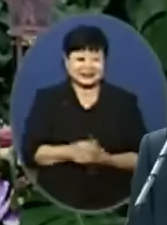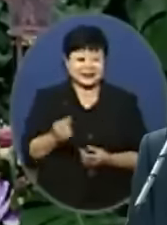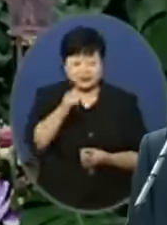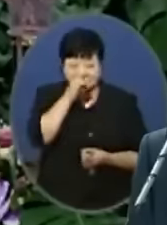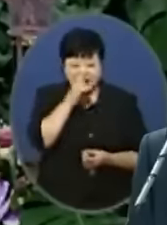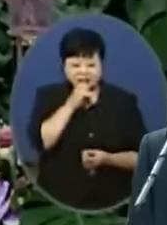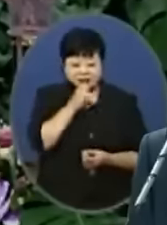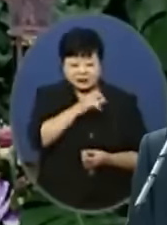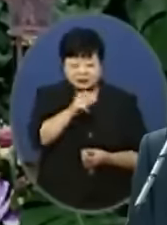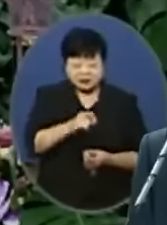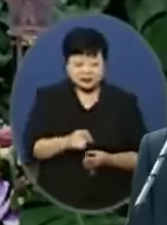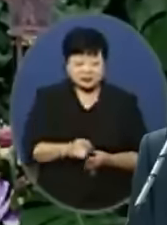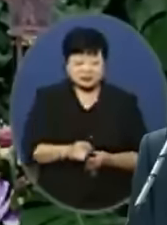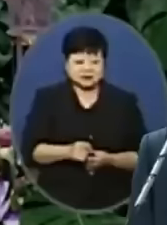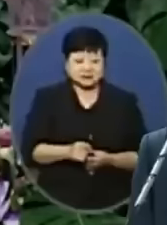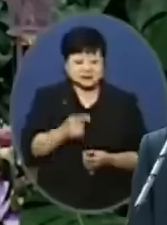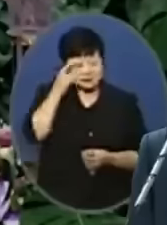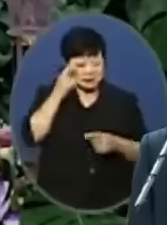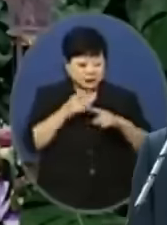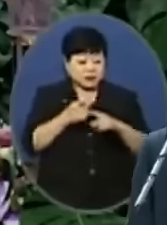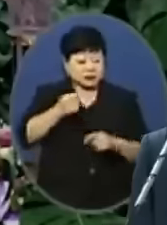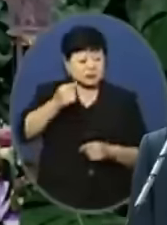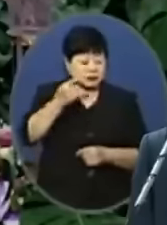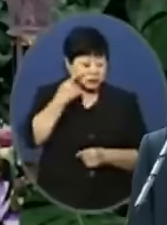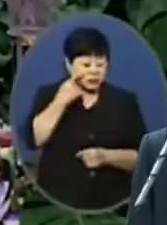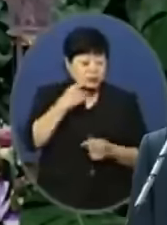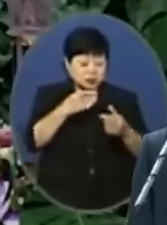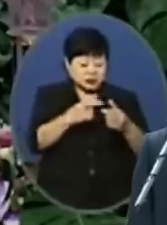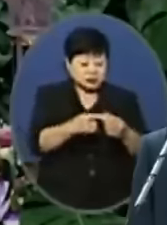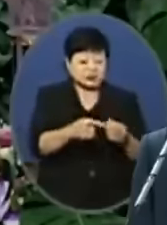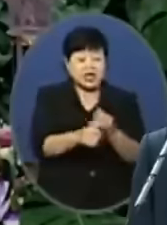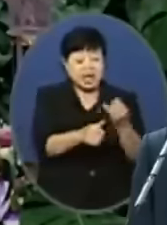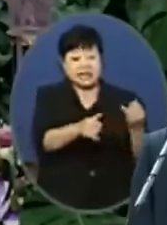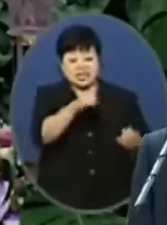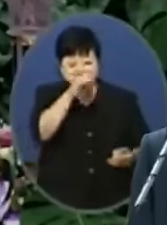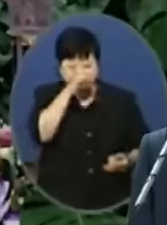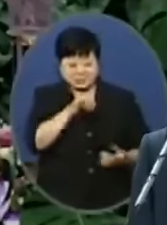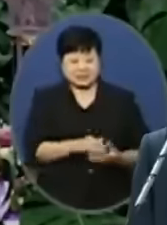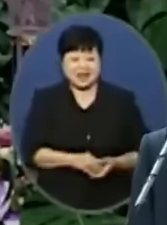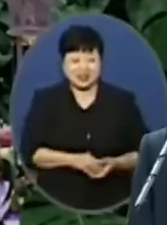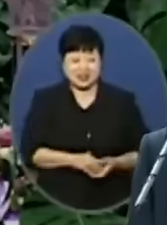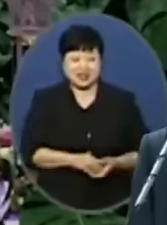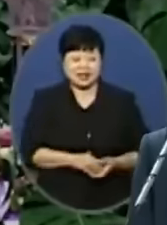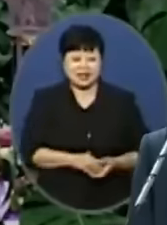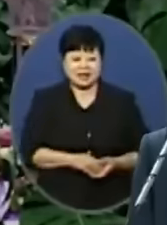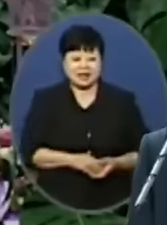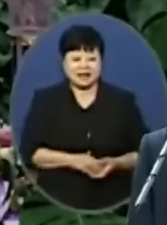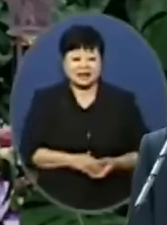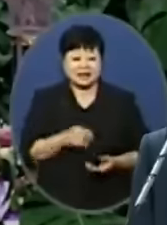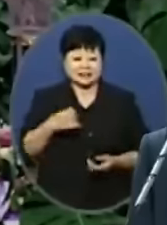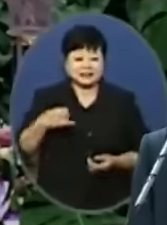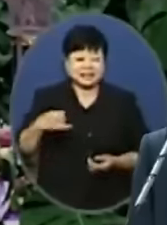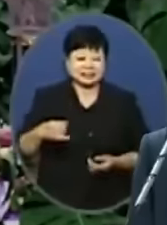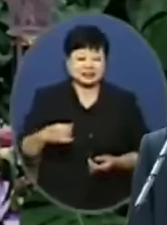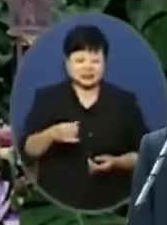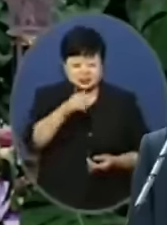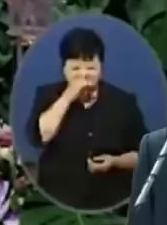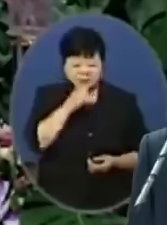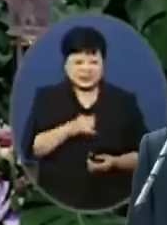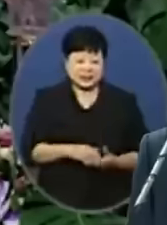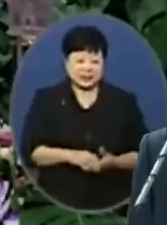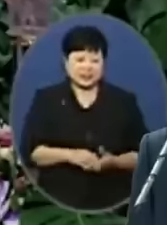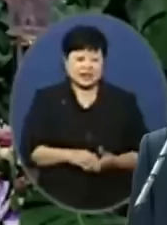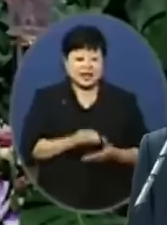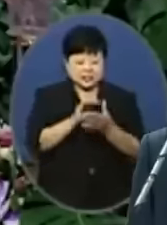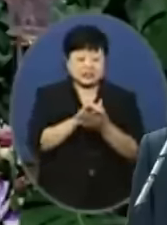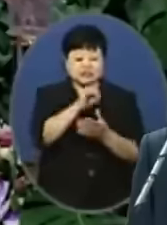가지고 있는 것을 지금 긍정적으로 말해보라. 첫째, 내게 아내가 있습니다. 둘째, 내게 자식이 있습니다. 셋째,